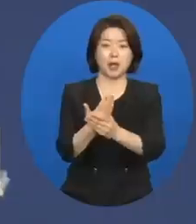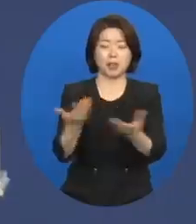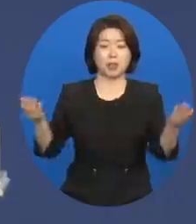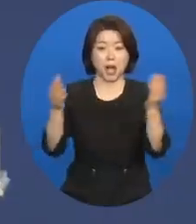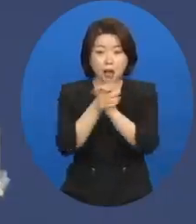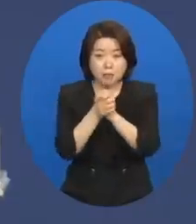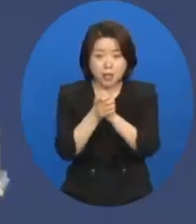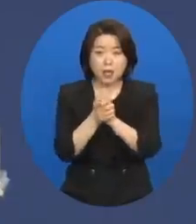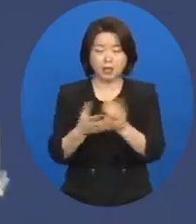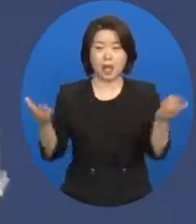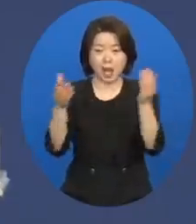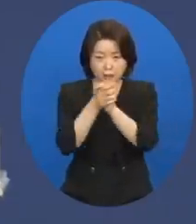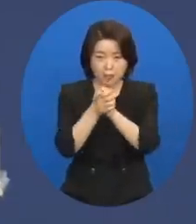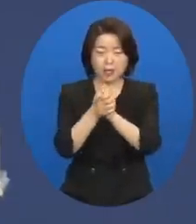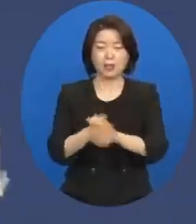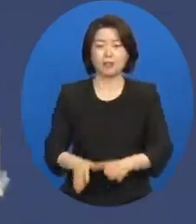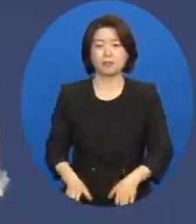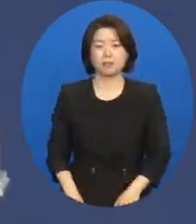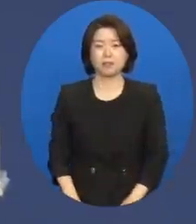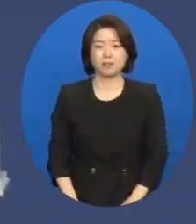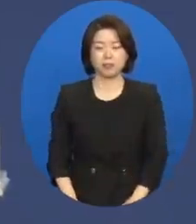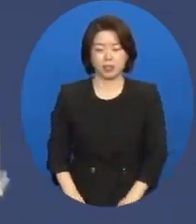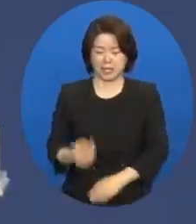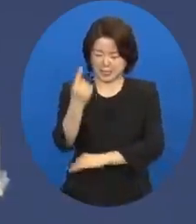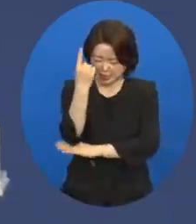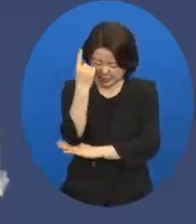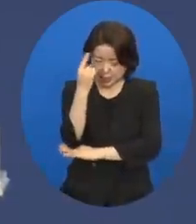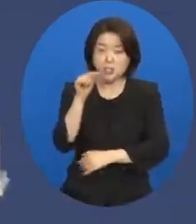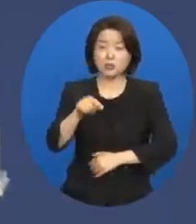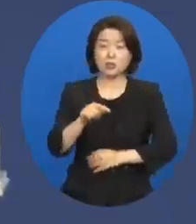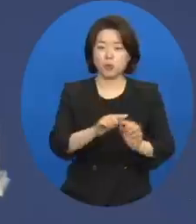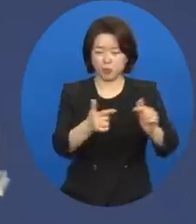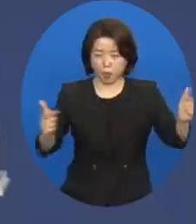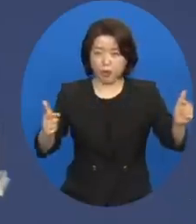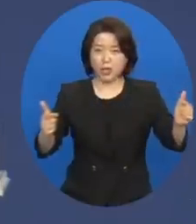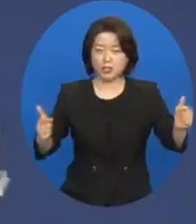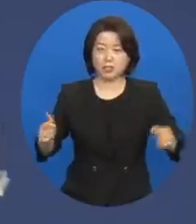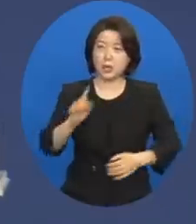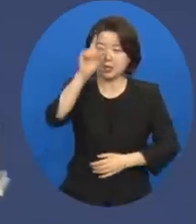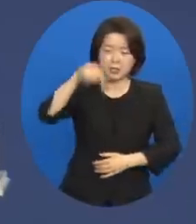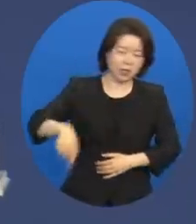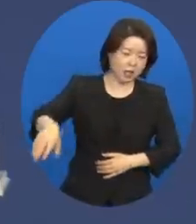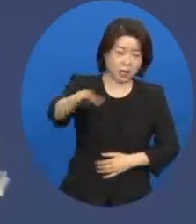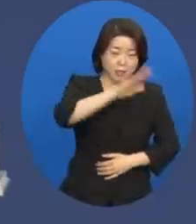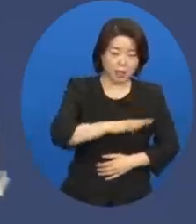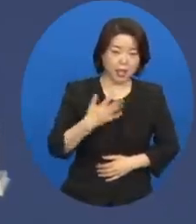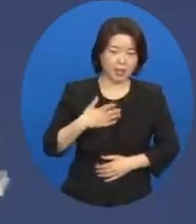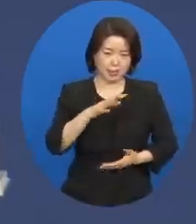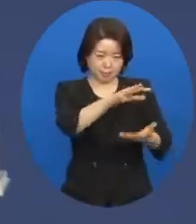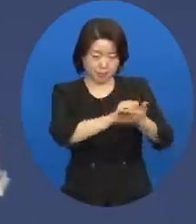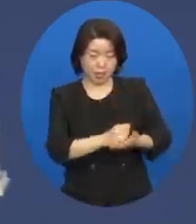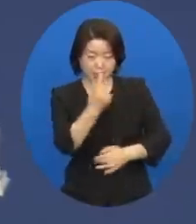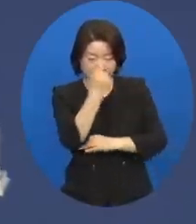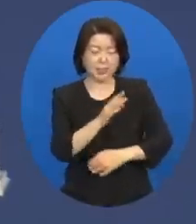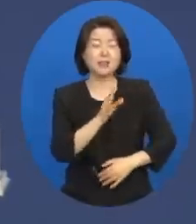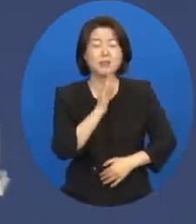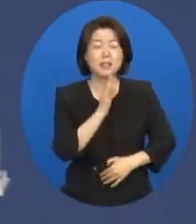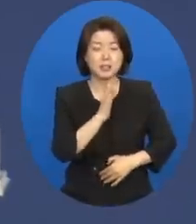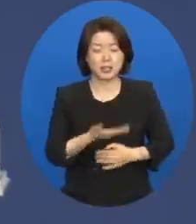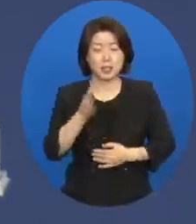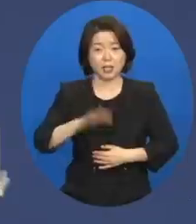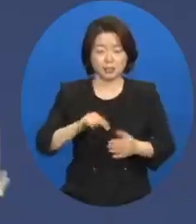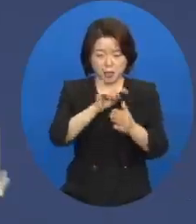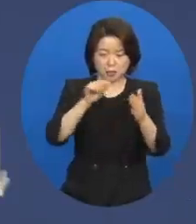아멘. 아멘. 지켜야 될 것 중에 천하의 모든 것 다 내 거라고 하면 지켜야 되겠지만 그